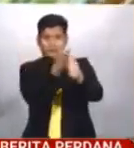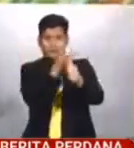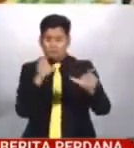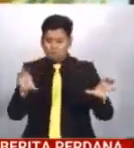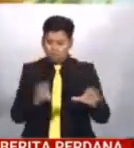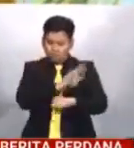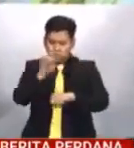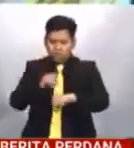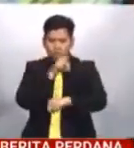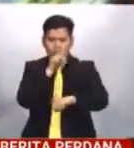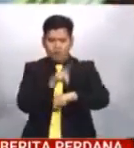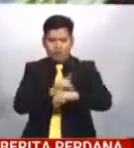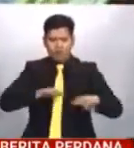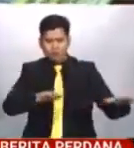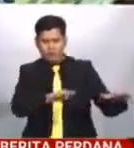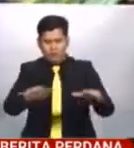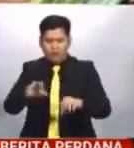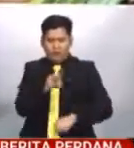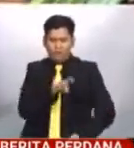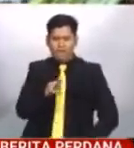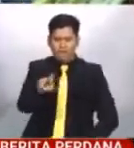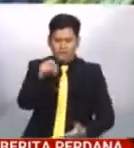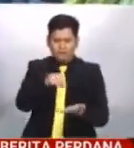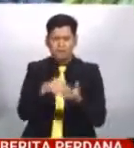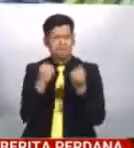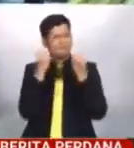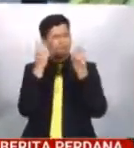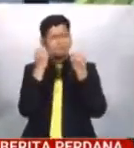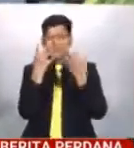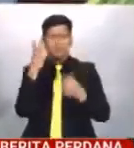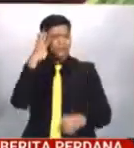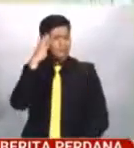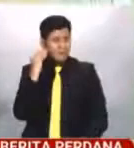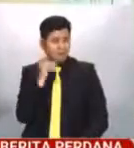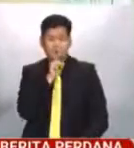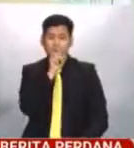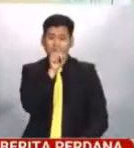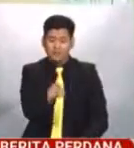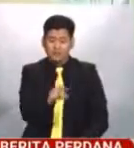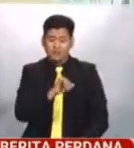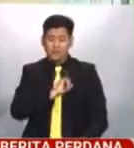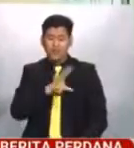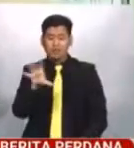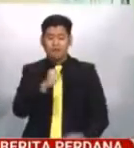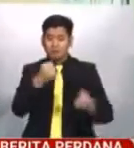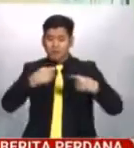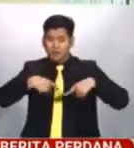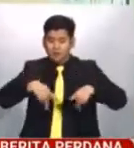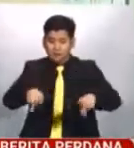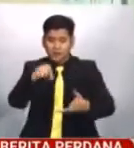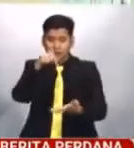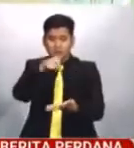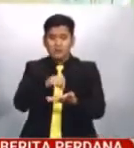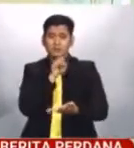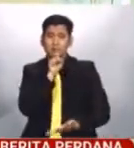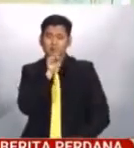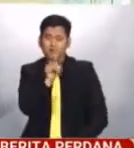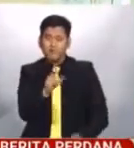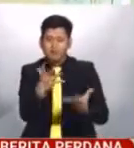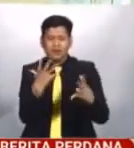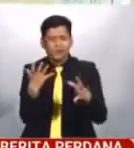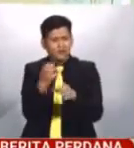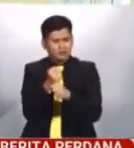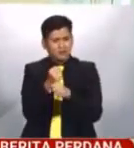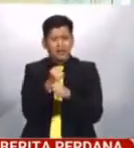mengendalikan pusat bencana wabak virus ini memberi banyak pengalaman. Saya mengambil peluang ini